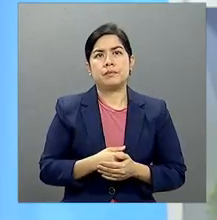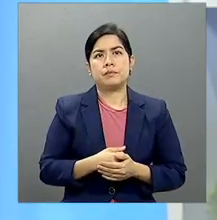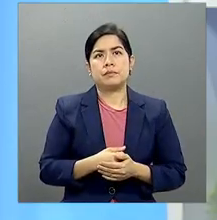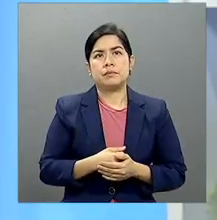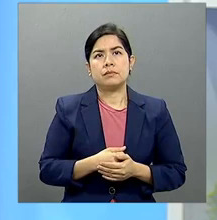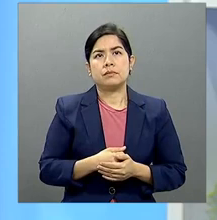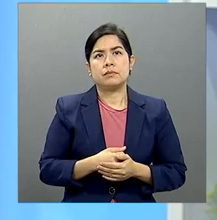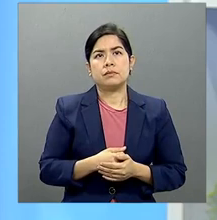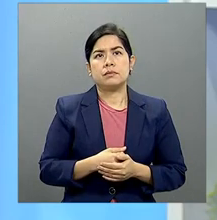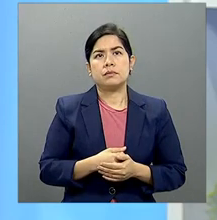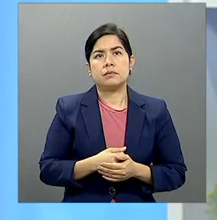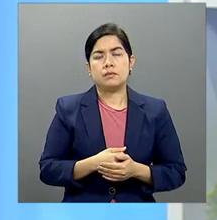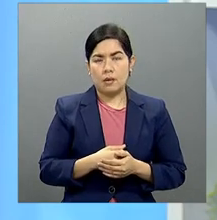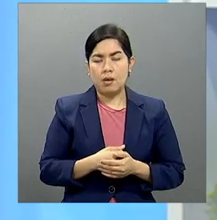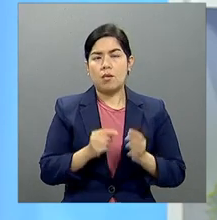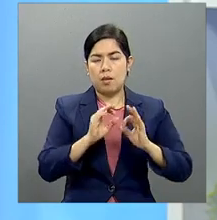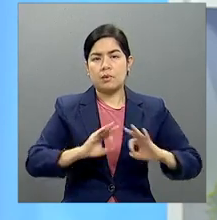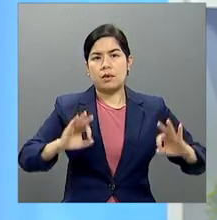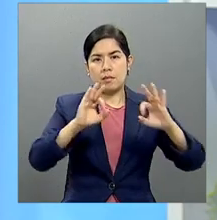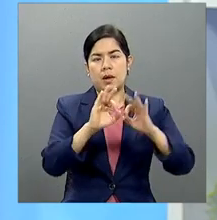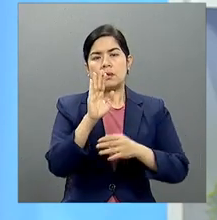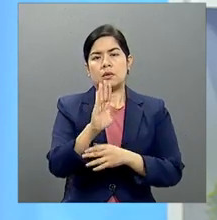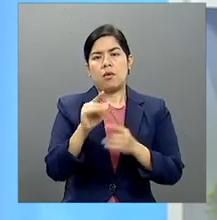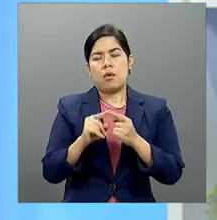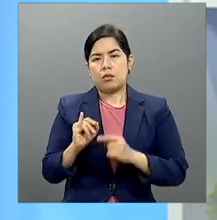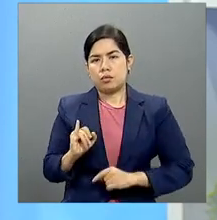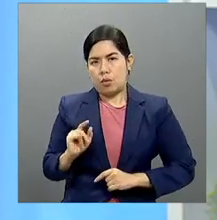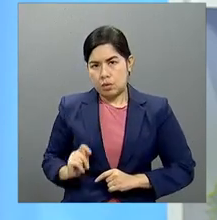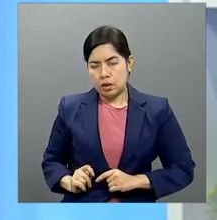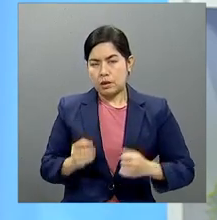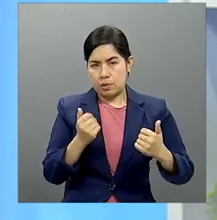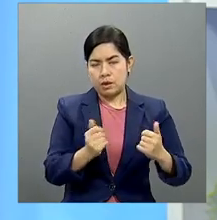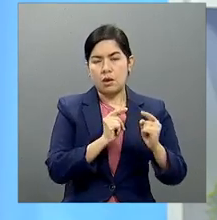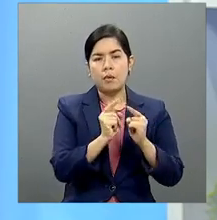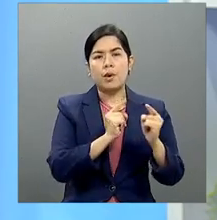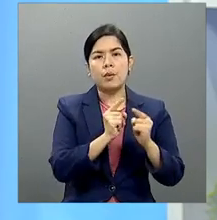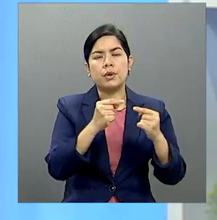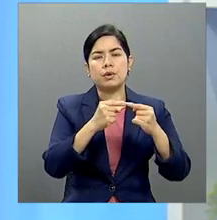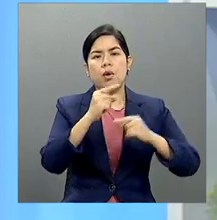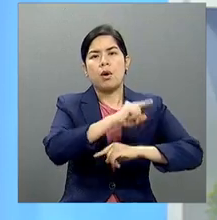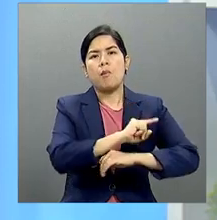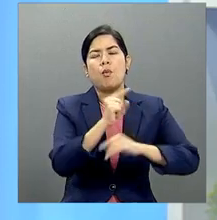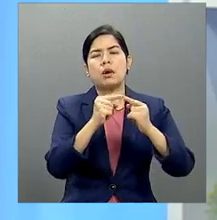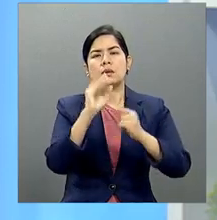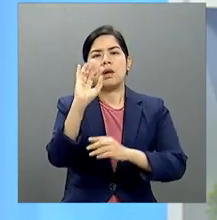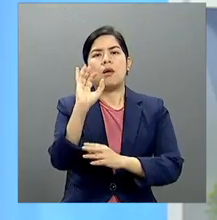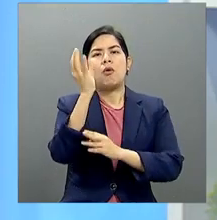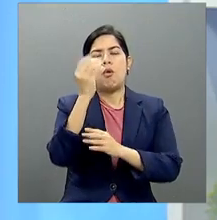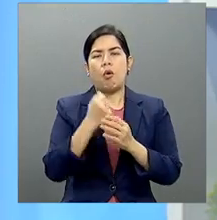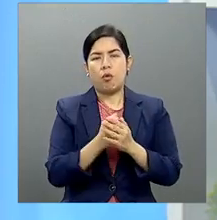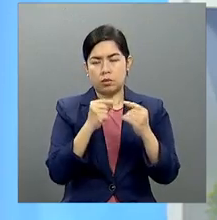สำคัญทั้งหมดของในเรื่องของโรคไตที่วันนี้เรามาคุยกันนะคะในวันไตโลกที่จะมาถึงในวันที่11มีนาค